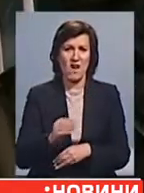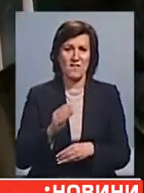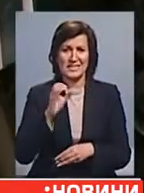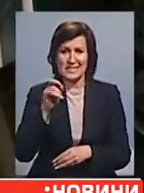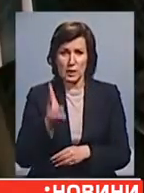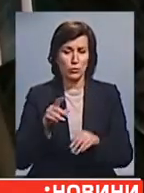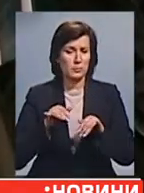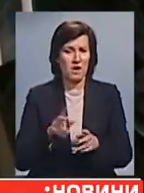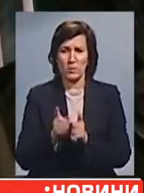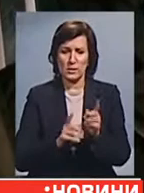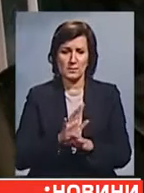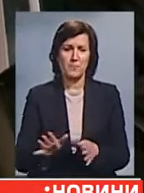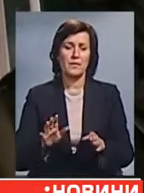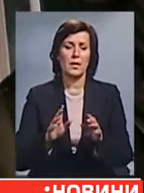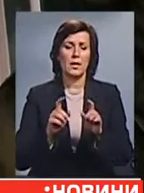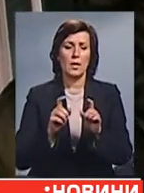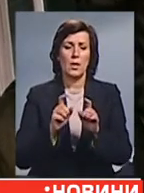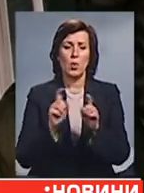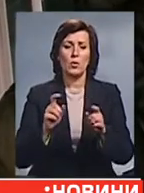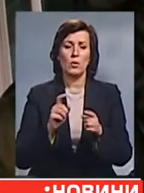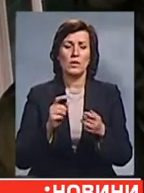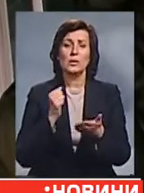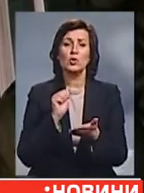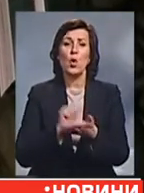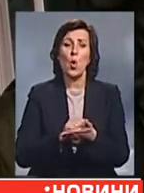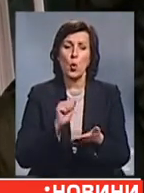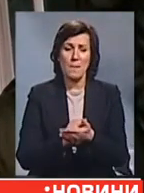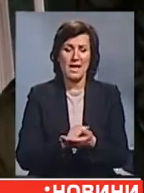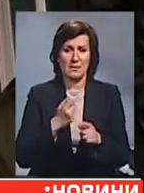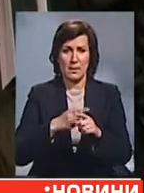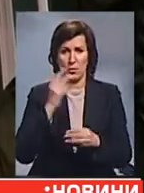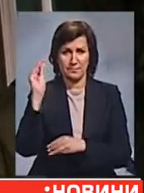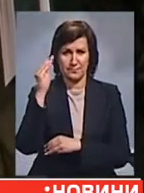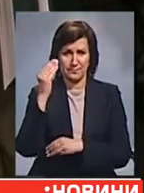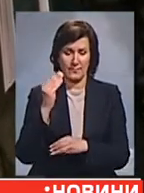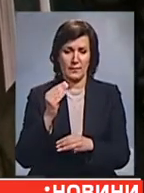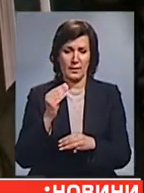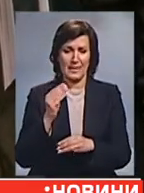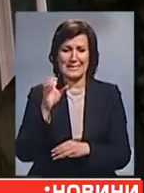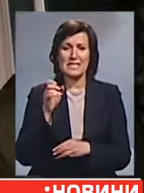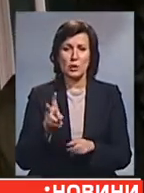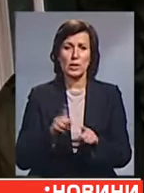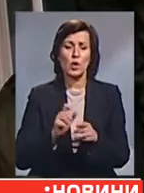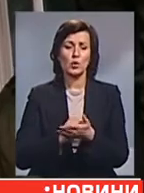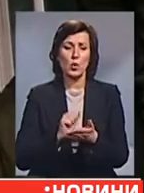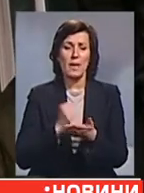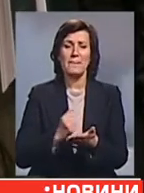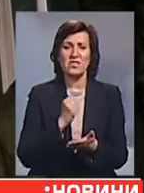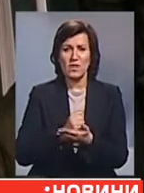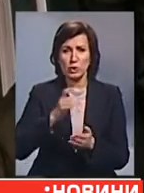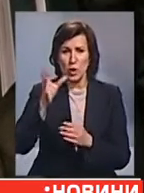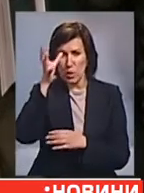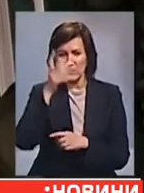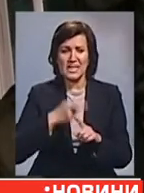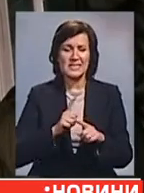змінить. Установа, документом якої, власне, хизувався Слюсарчук, як документом, який підтверджує вищу освіту, ця